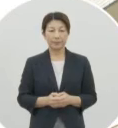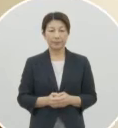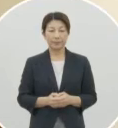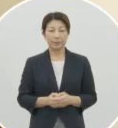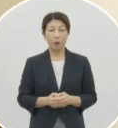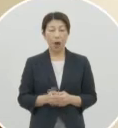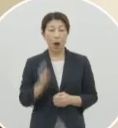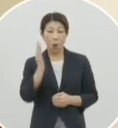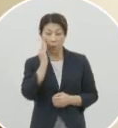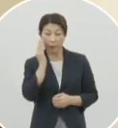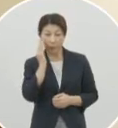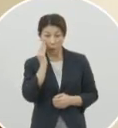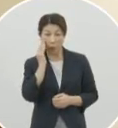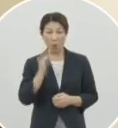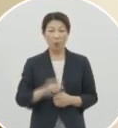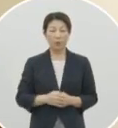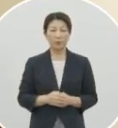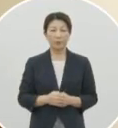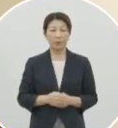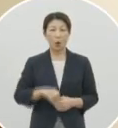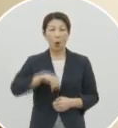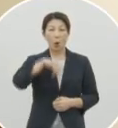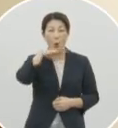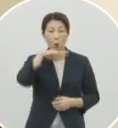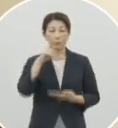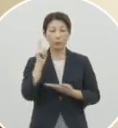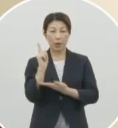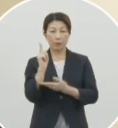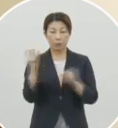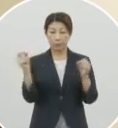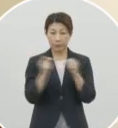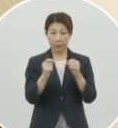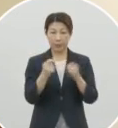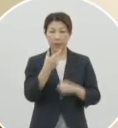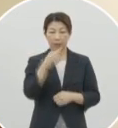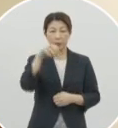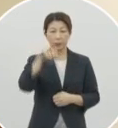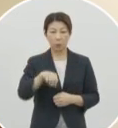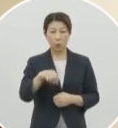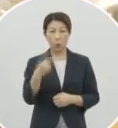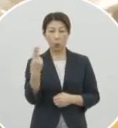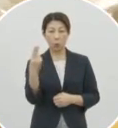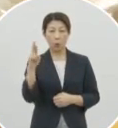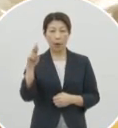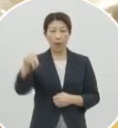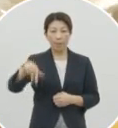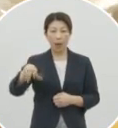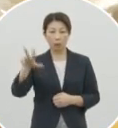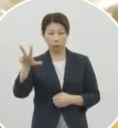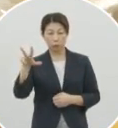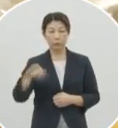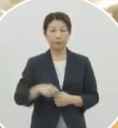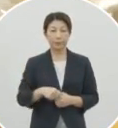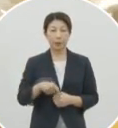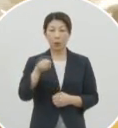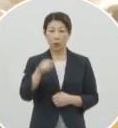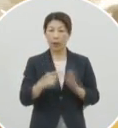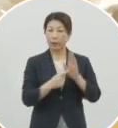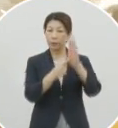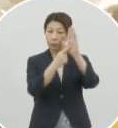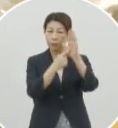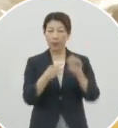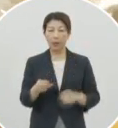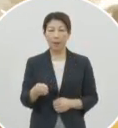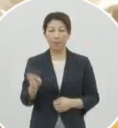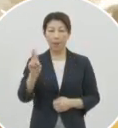わあ、美味しそう。 大須観音からすぐの菓子どころ虎丸、これが名物の